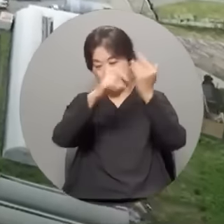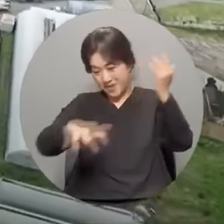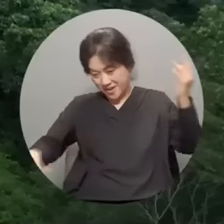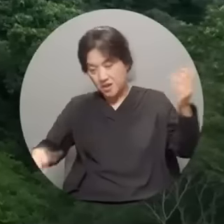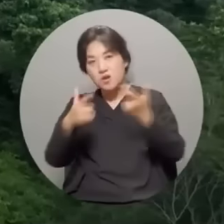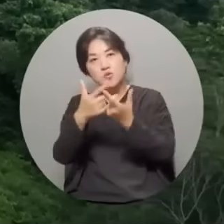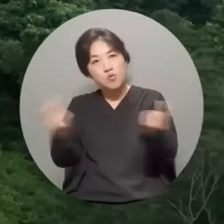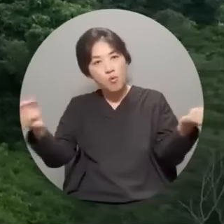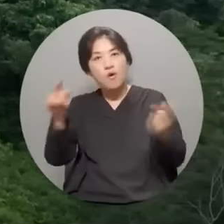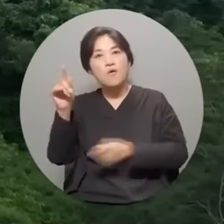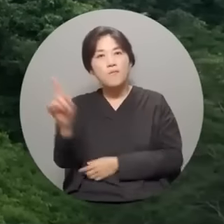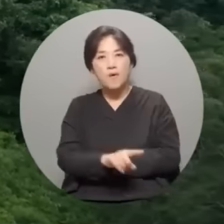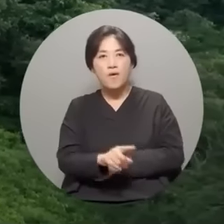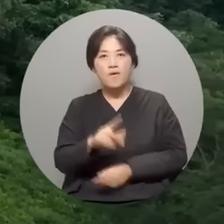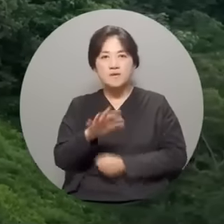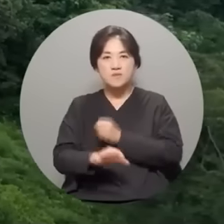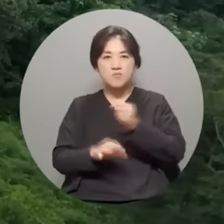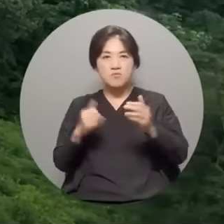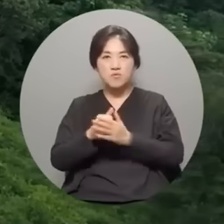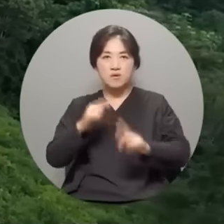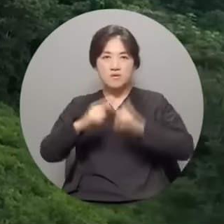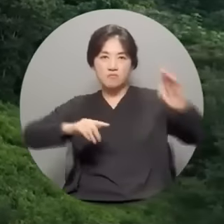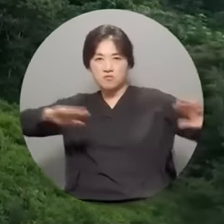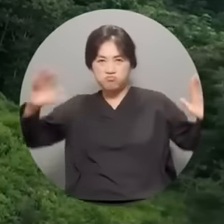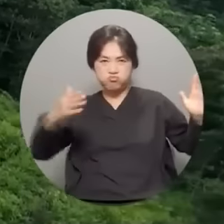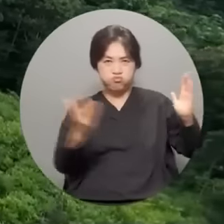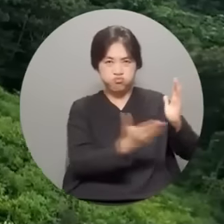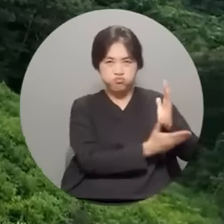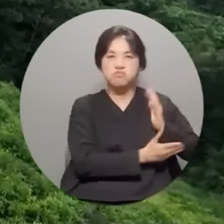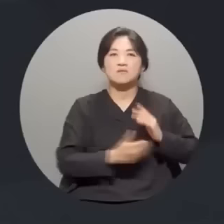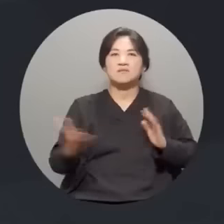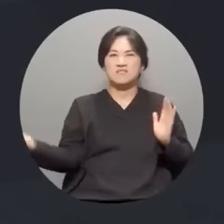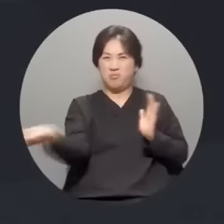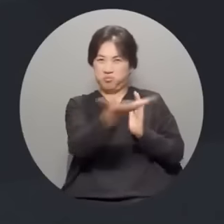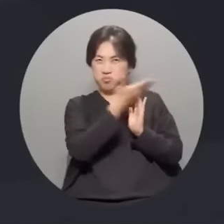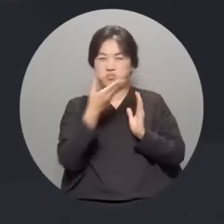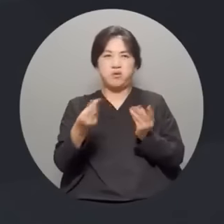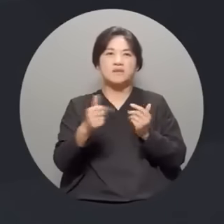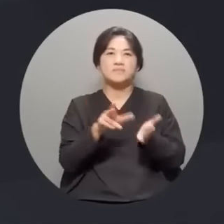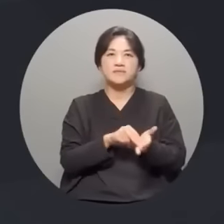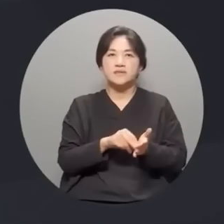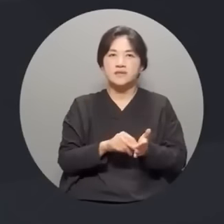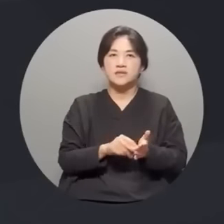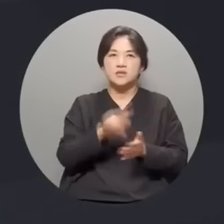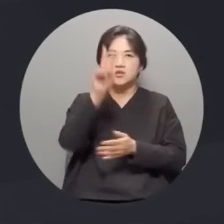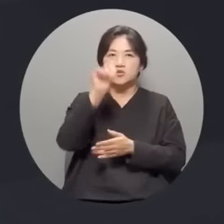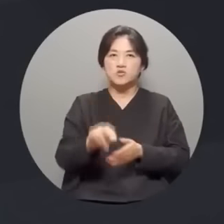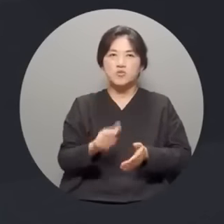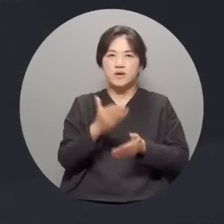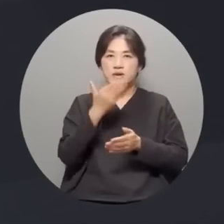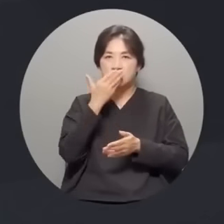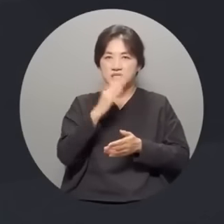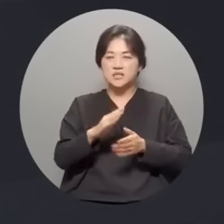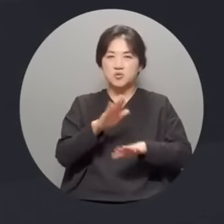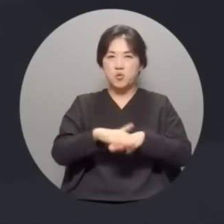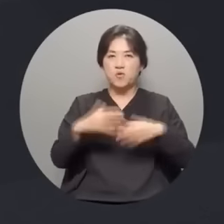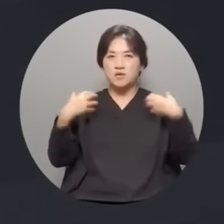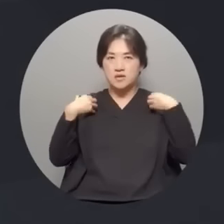공통점 10여년 사이 대량으로 나무가 잘려 나갔다는 점입니다 유 식량 농업 기구의 보고서를 보면